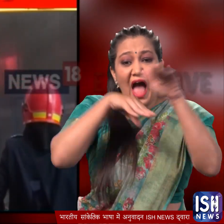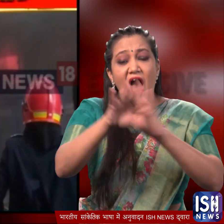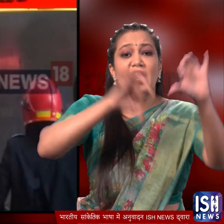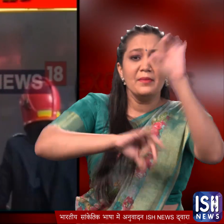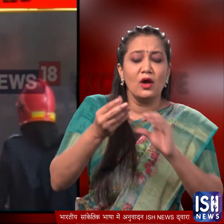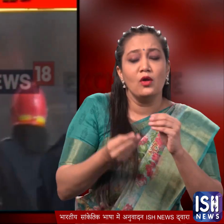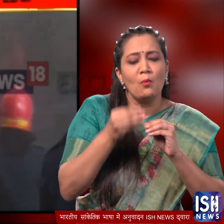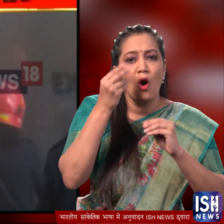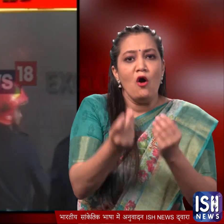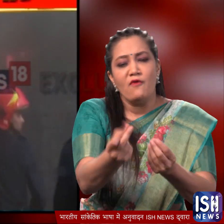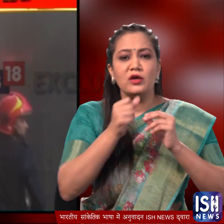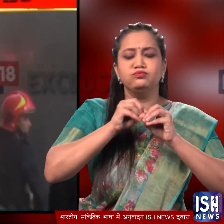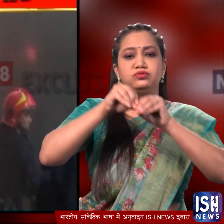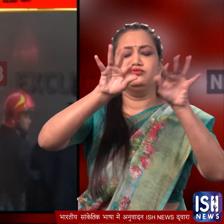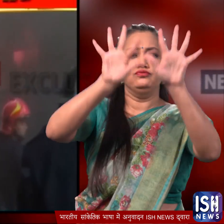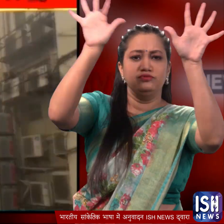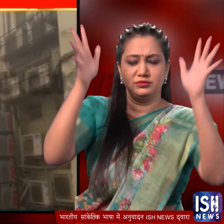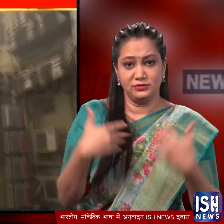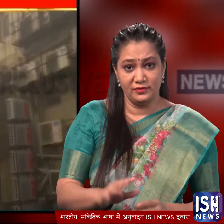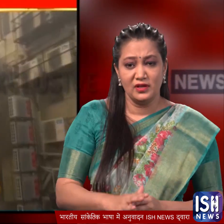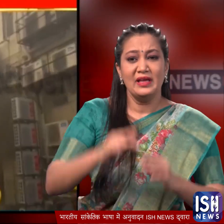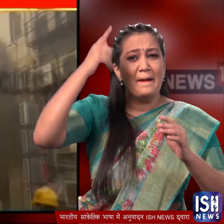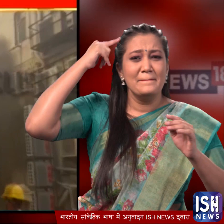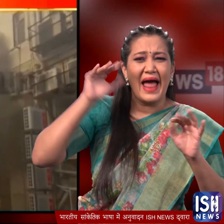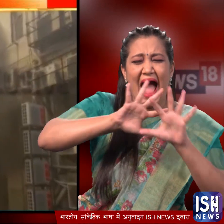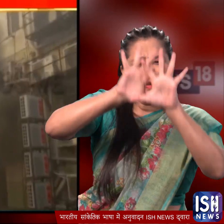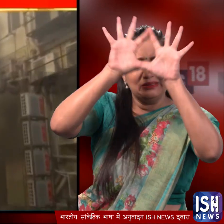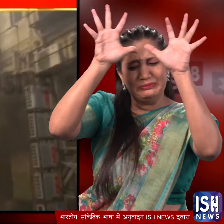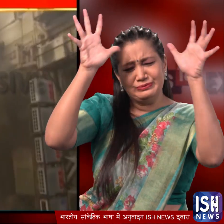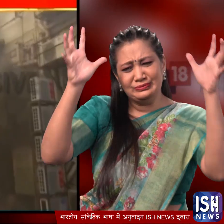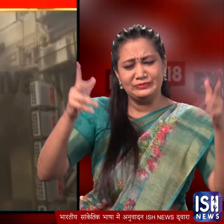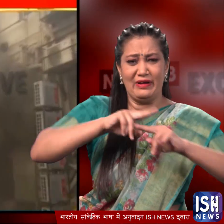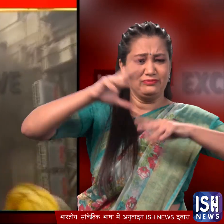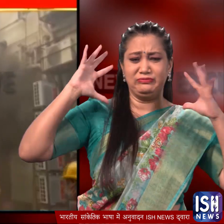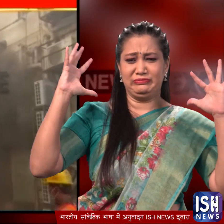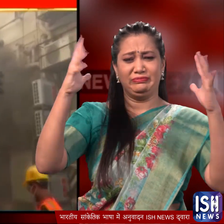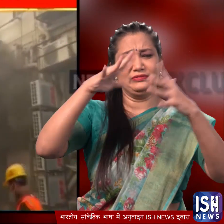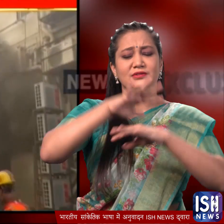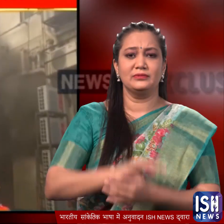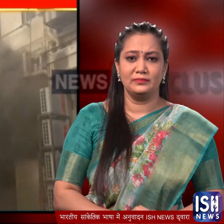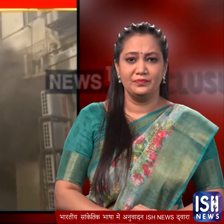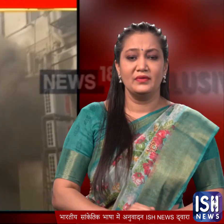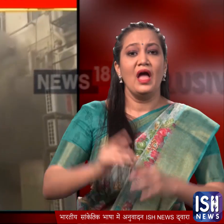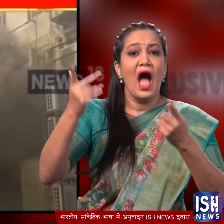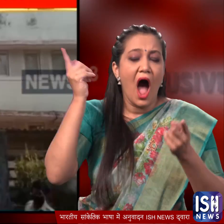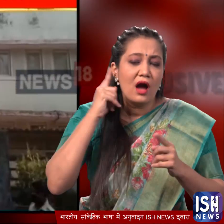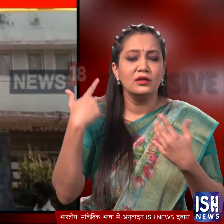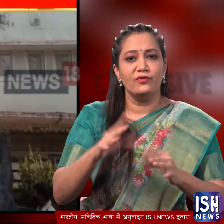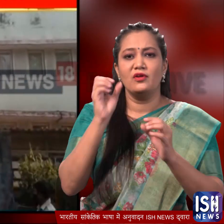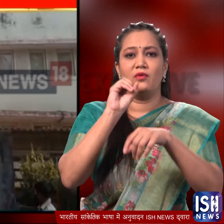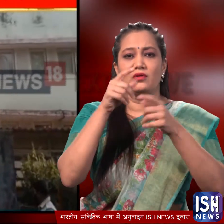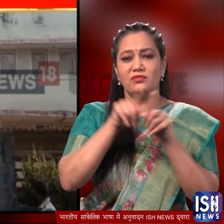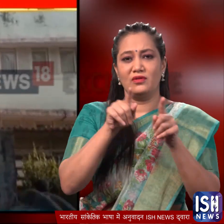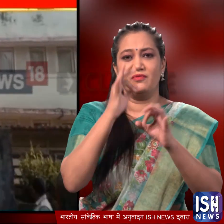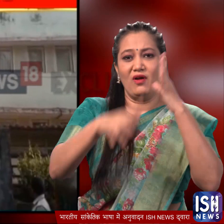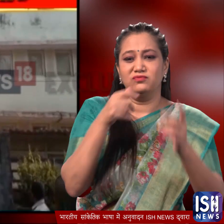केमिकल मौजूद होने से आग काफी तेजी से भड़की। आग से निकलने वाले काले धुएं ने भी पूरी फैक्ट्री को चारों तरफ से घेर लिया। हादसे की सूचना पर